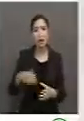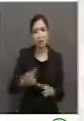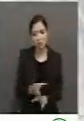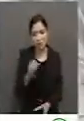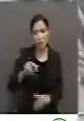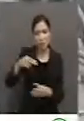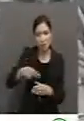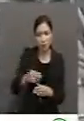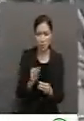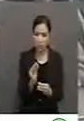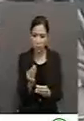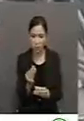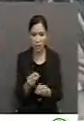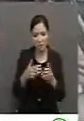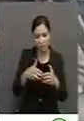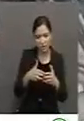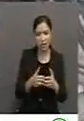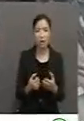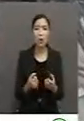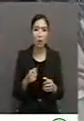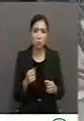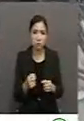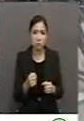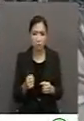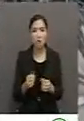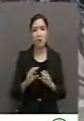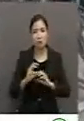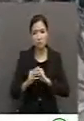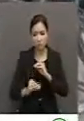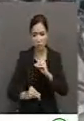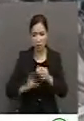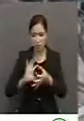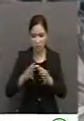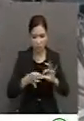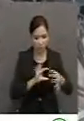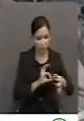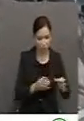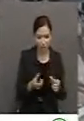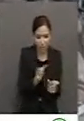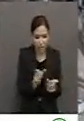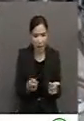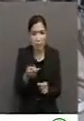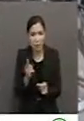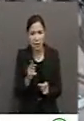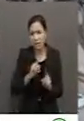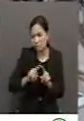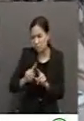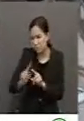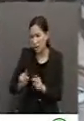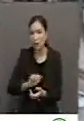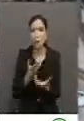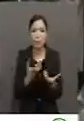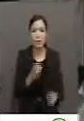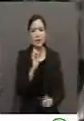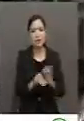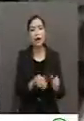หัวเทียนน็อตฟันเฟืองโชครถยนต์โซ่รถจักรยานยนต์ตลับลูกปืนเสาข้อเวียงโอ้ยเรียกได้ว่